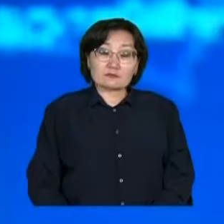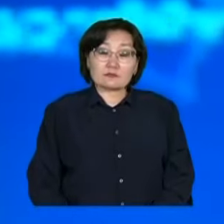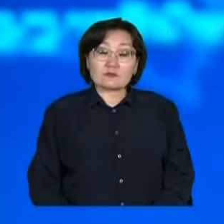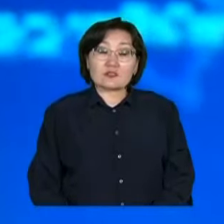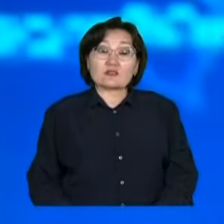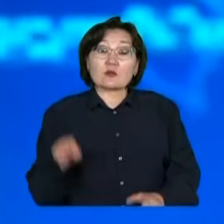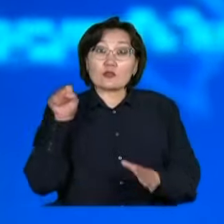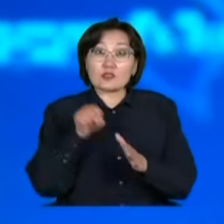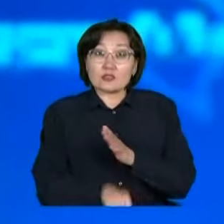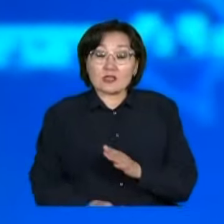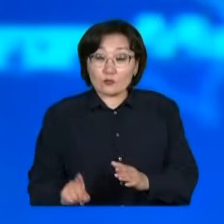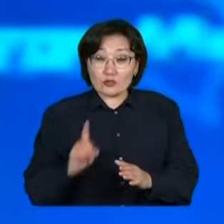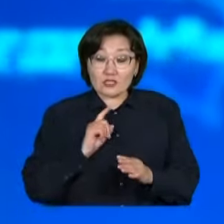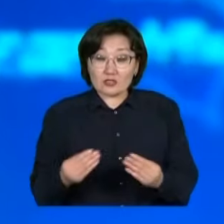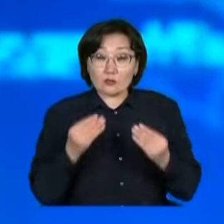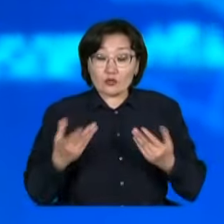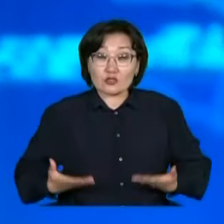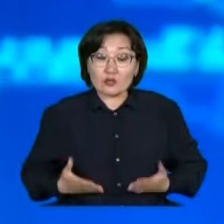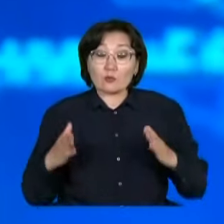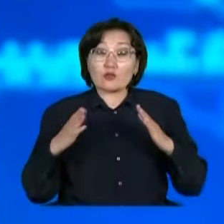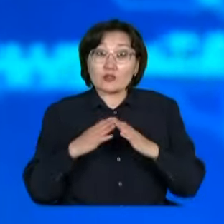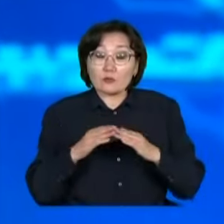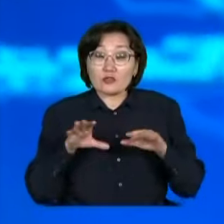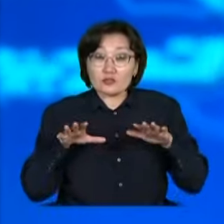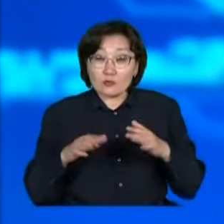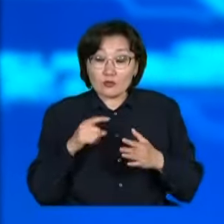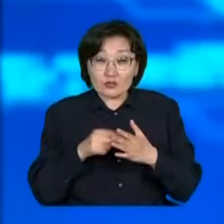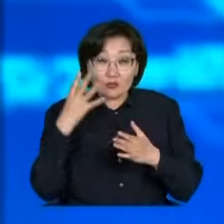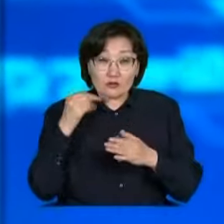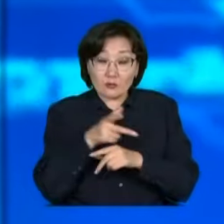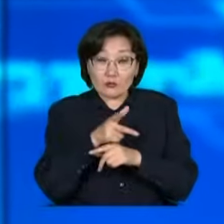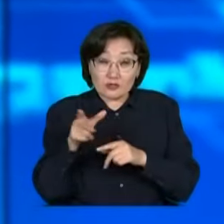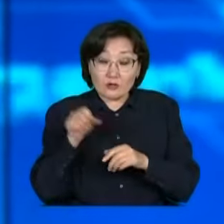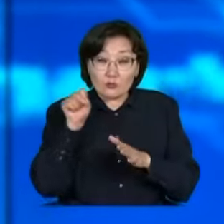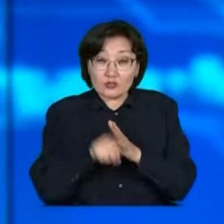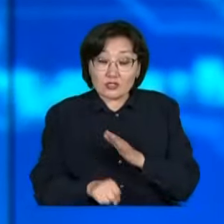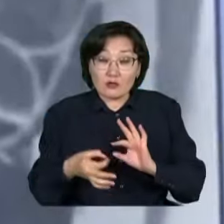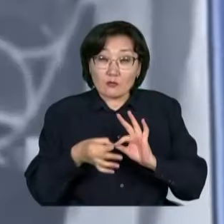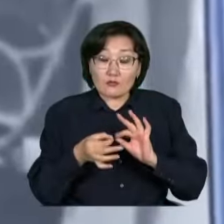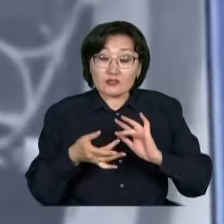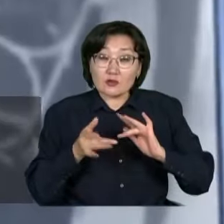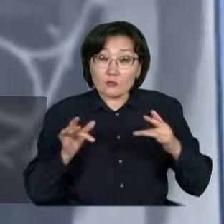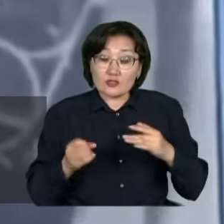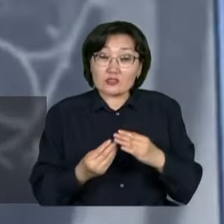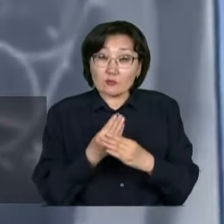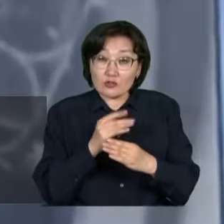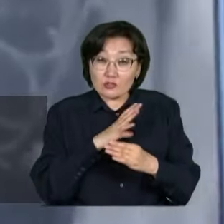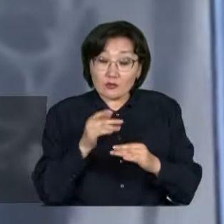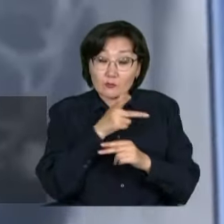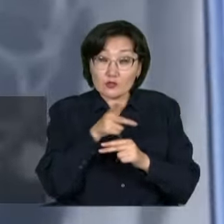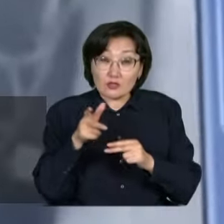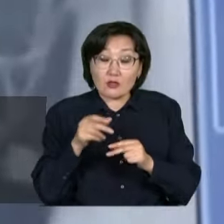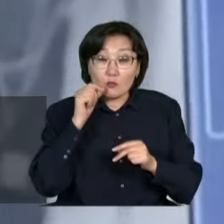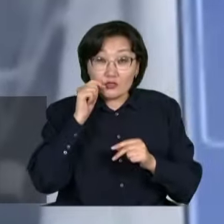Зверское убийство охранника элитного ЖК произошло в Алматы. Видео жестокой расправы моментально разлетелось в соцсетях. На кадрах видно,